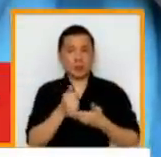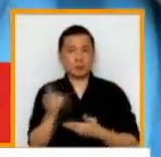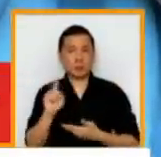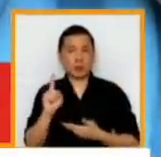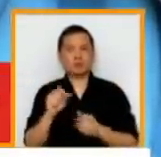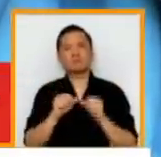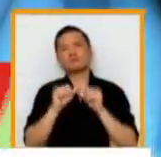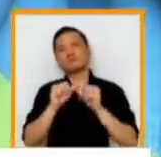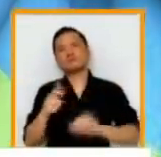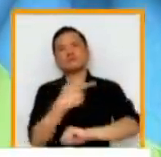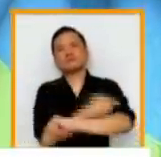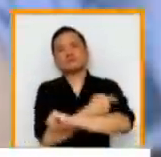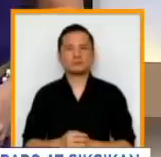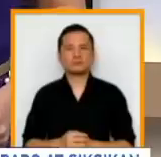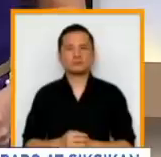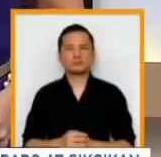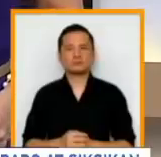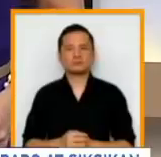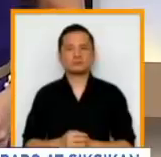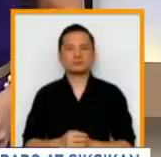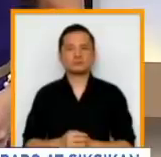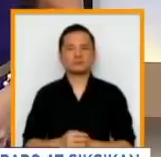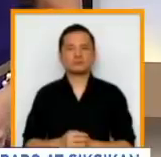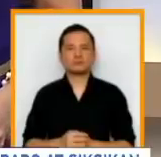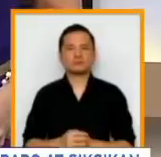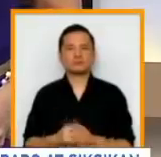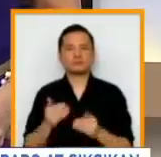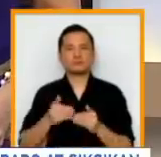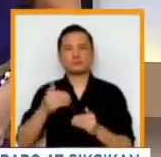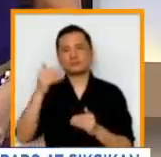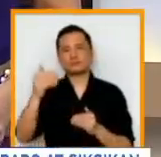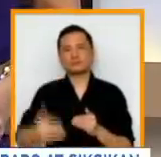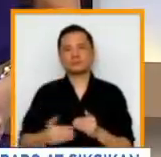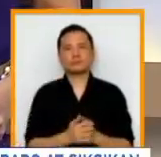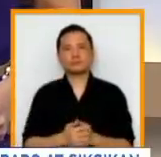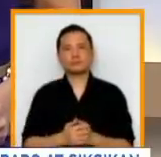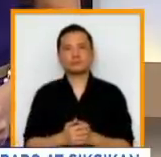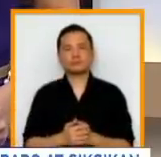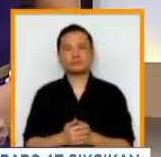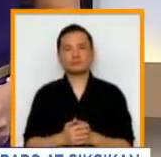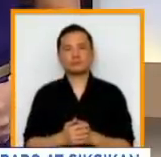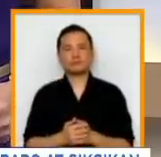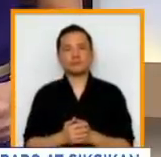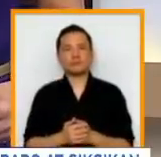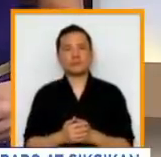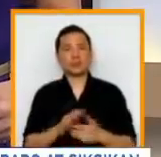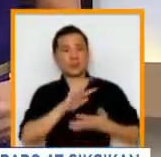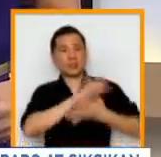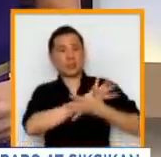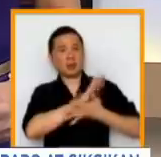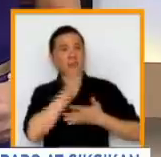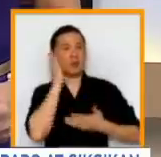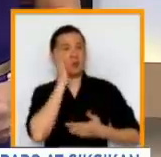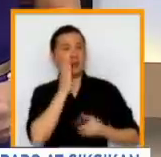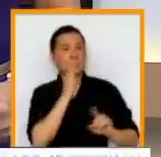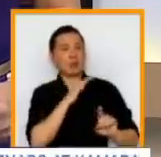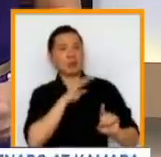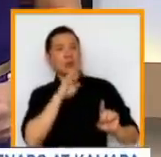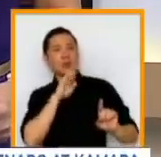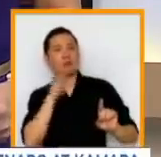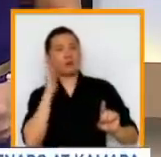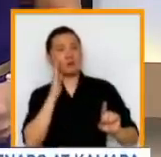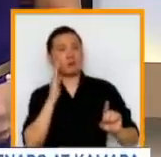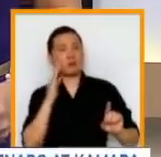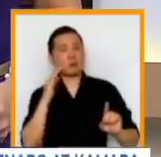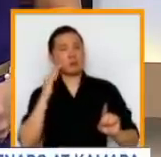pagbabakuna kontra COVID-19. Hindi mapipigilan ng pandemic ang kabutihang loob ng tao. Yan po ang pinatunayan ng isang